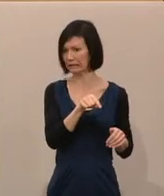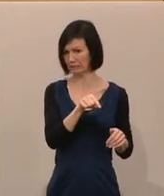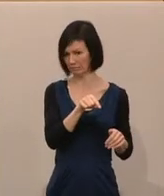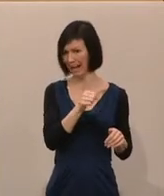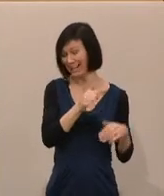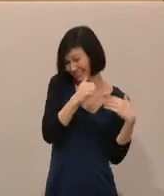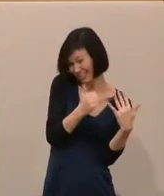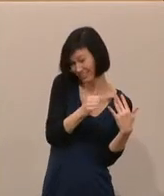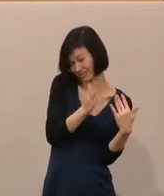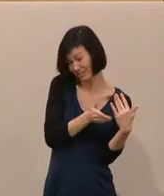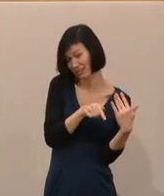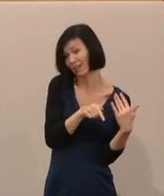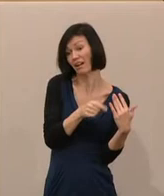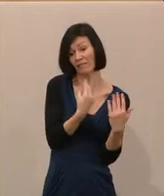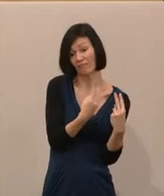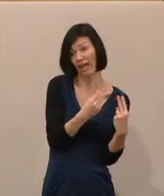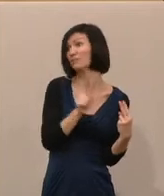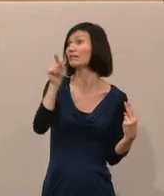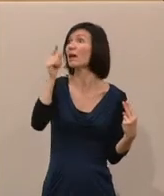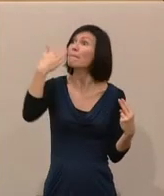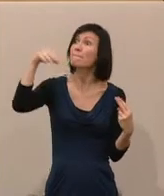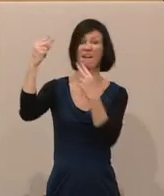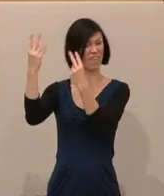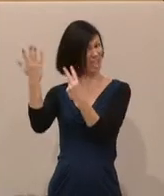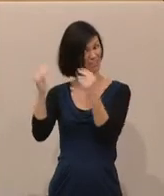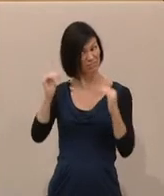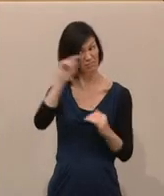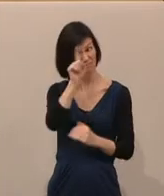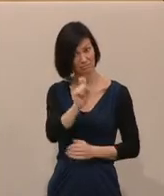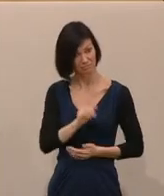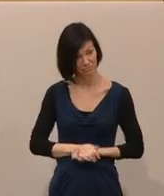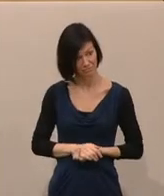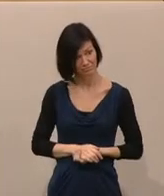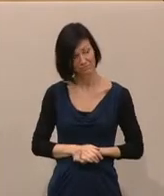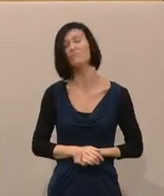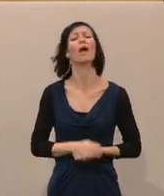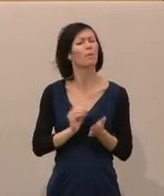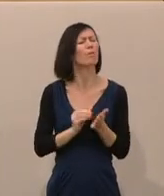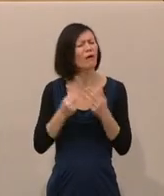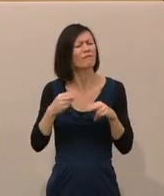des mittleren und oberen Einkommensdrittels wert ist? Es geht aber weiter.